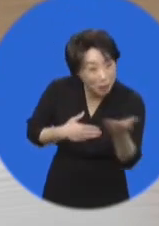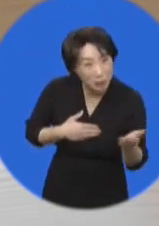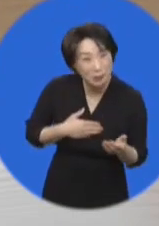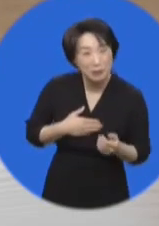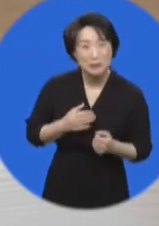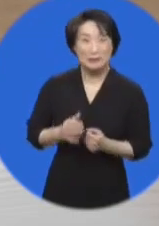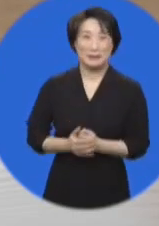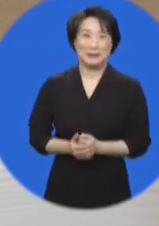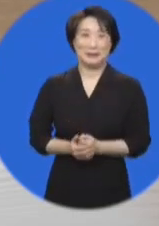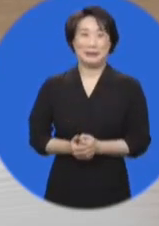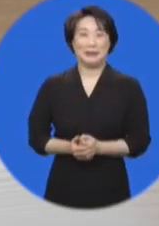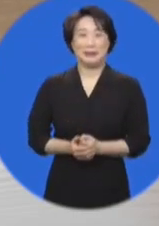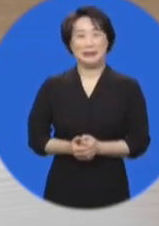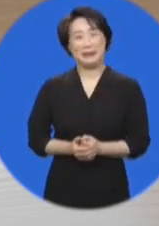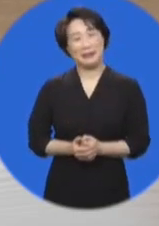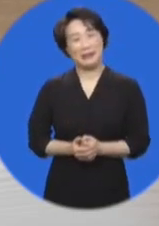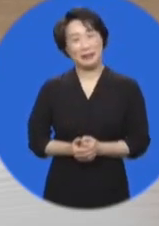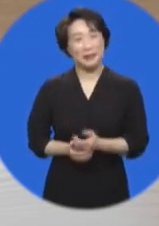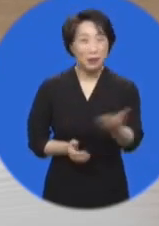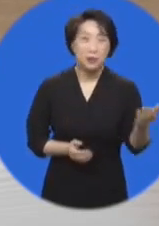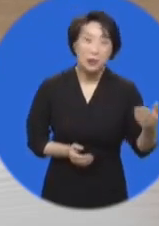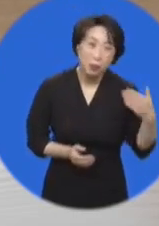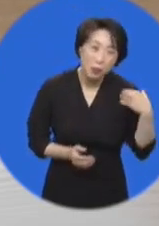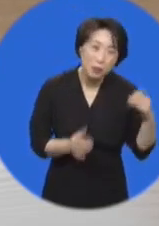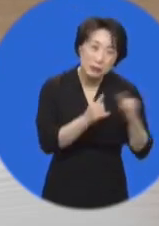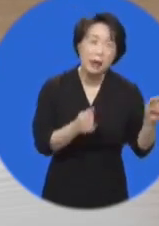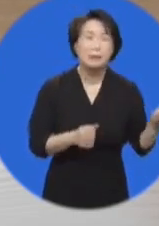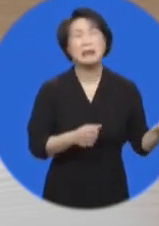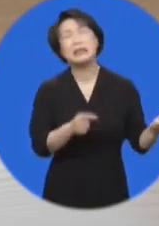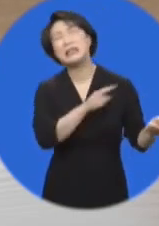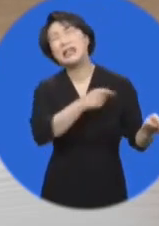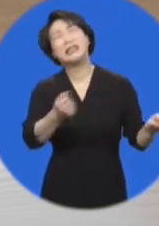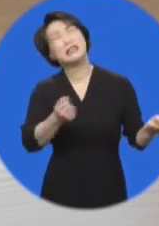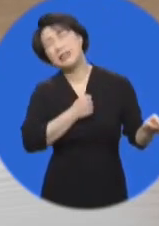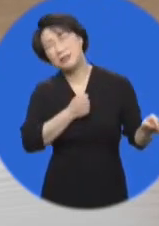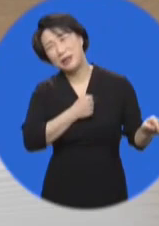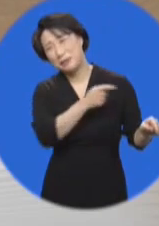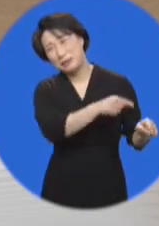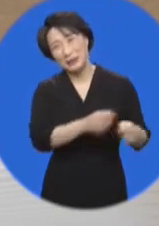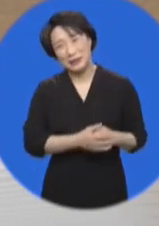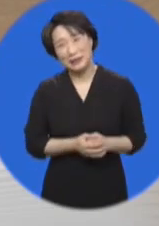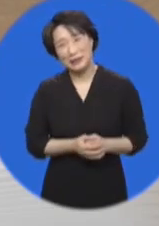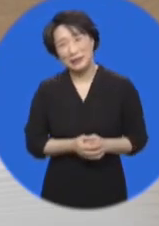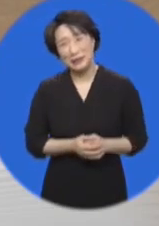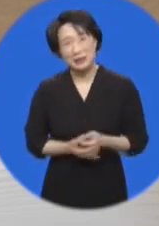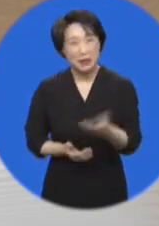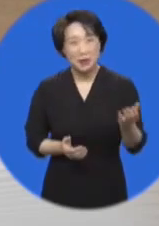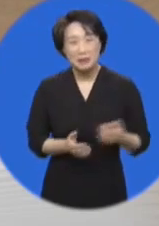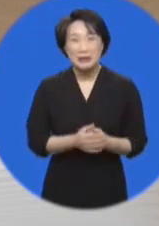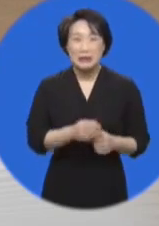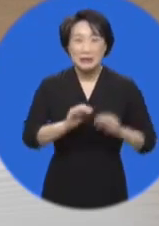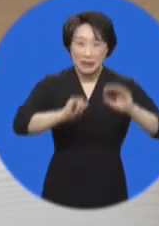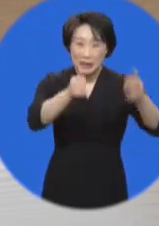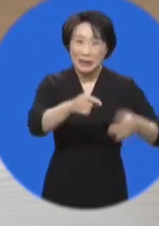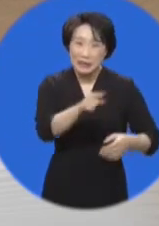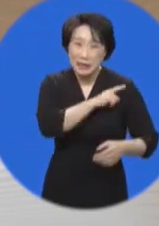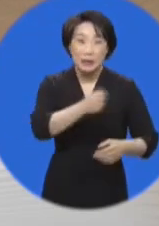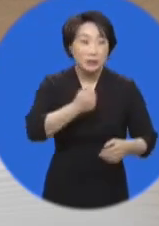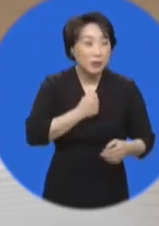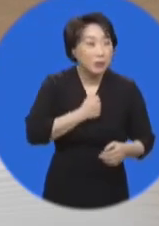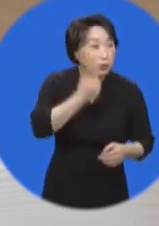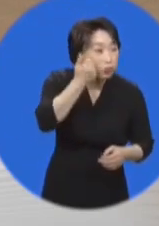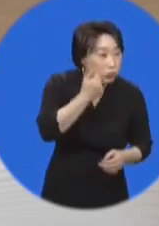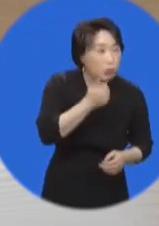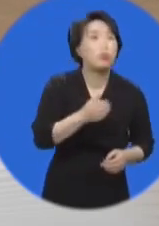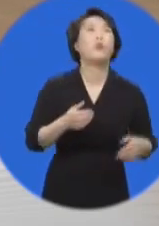아시겠는가? 세상에 모르는 사람보다 답답한 일은 없어요. 세상에서 제일 답답한